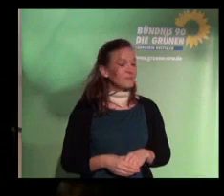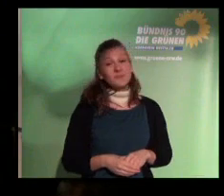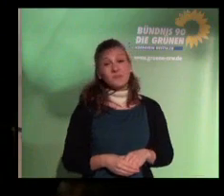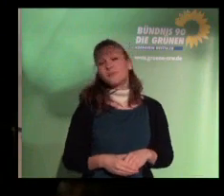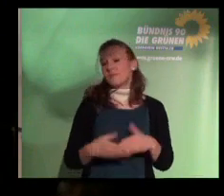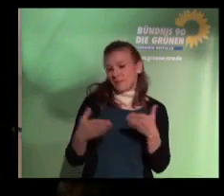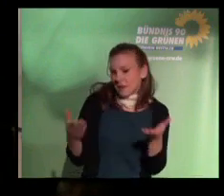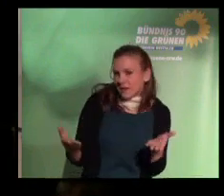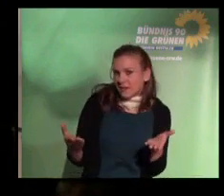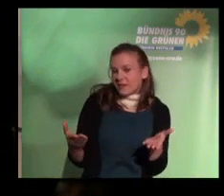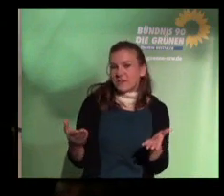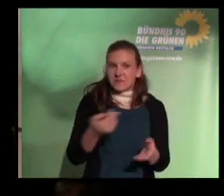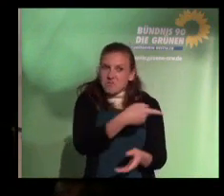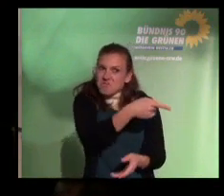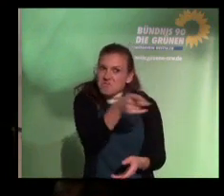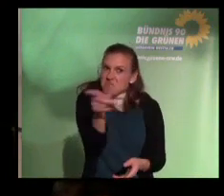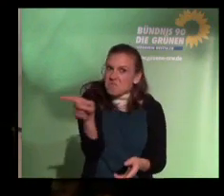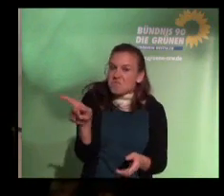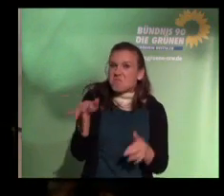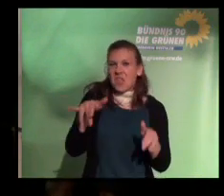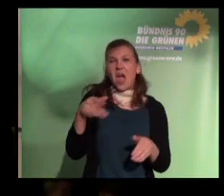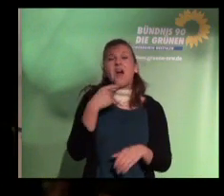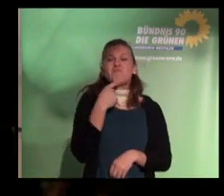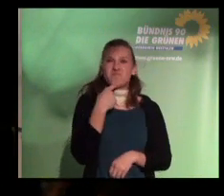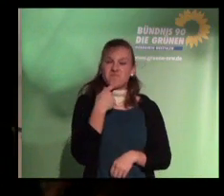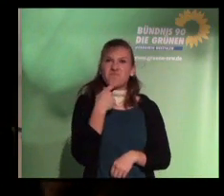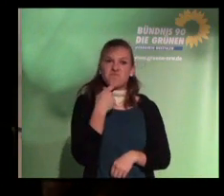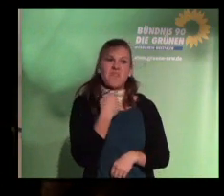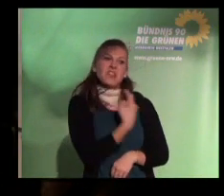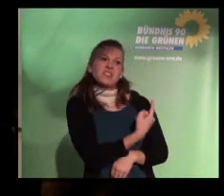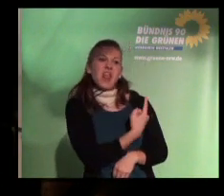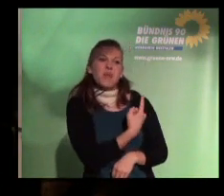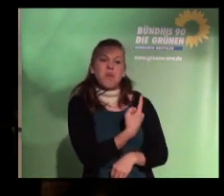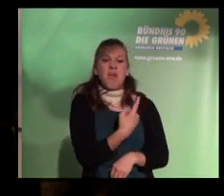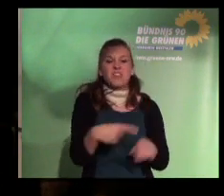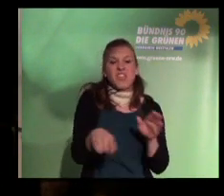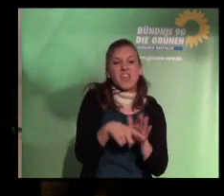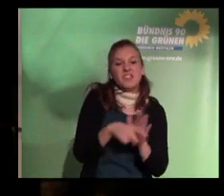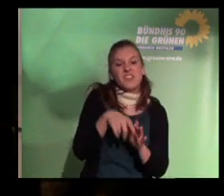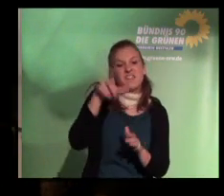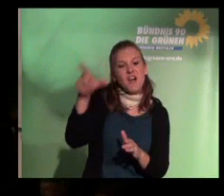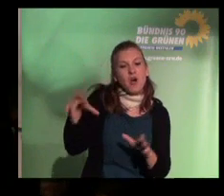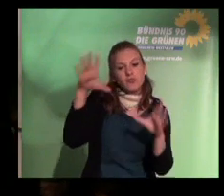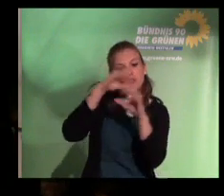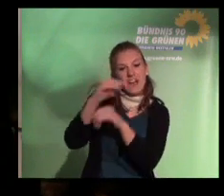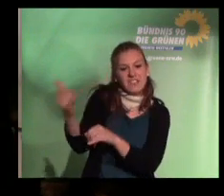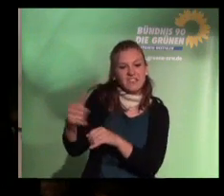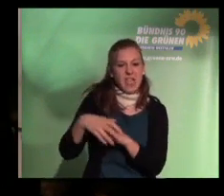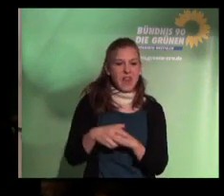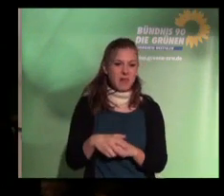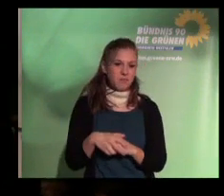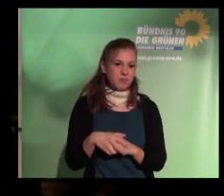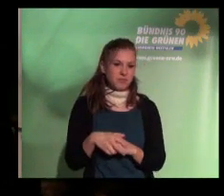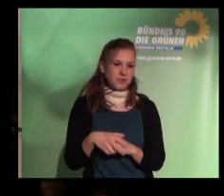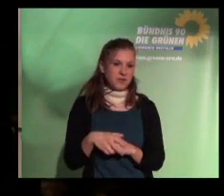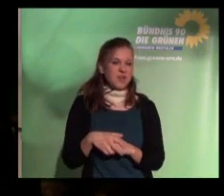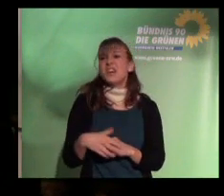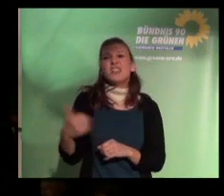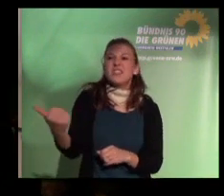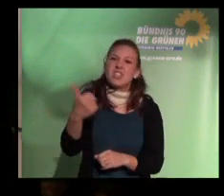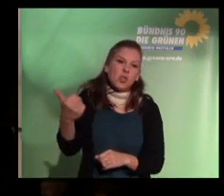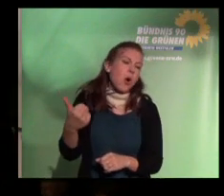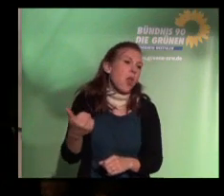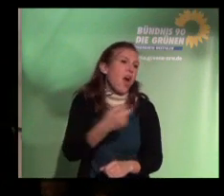Nun sitzen ja viele hier, die sagen, ja, du ziehst hier über Schwarz-Gelb her, aber dass die nicht doll sind, das wissen wir